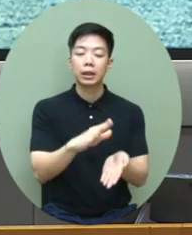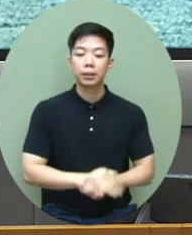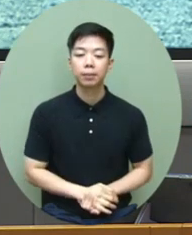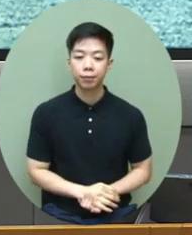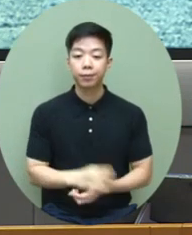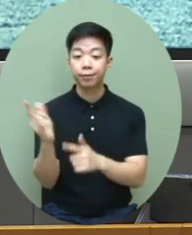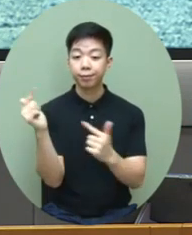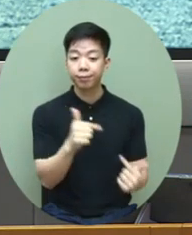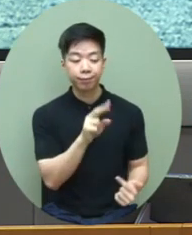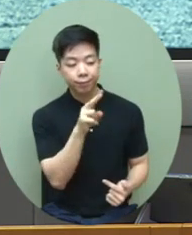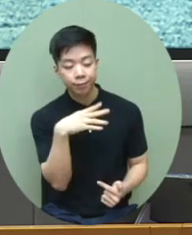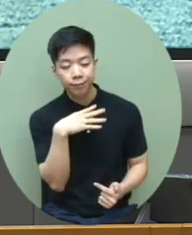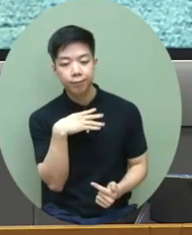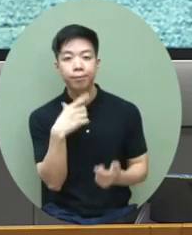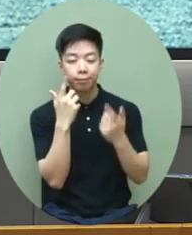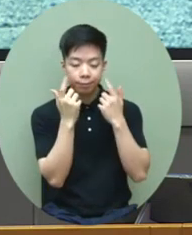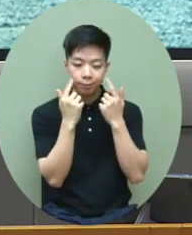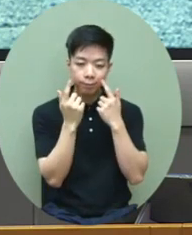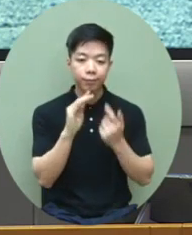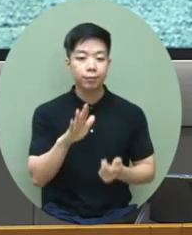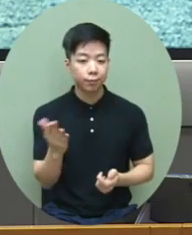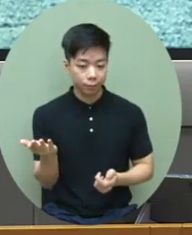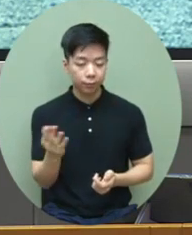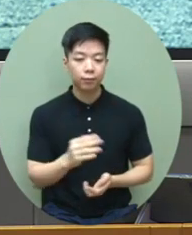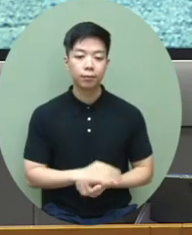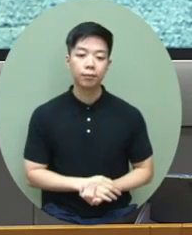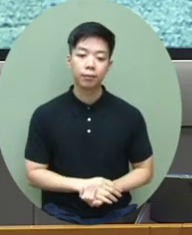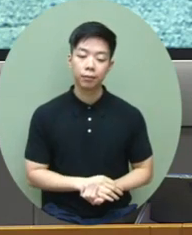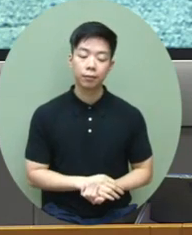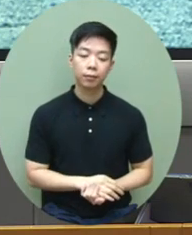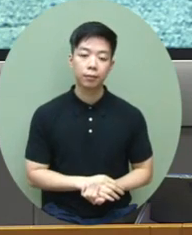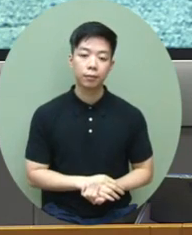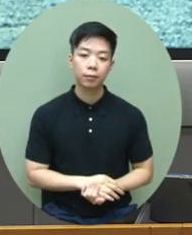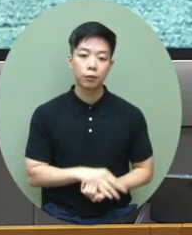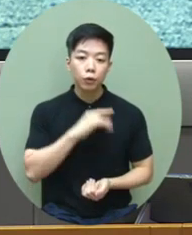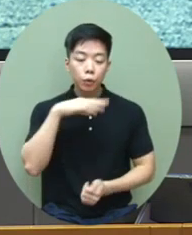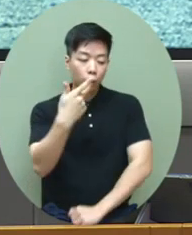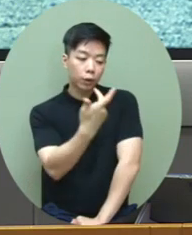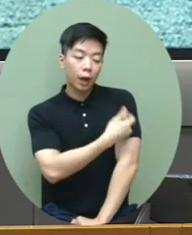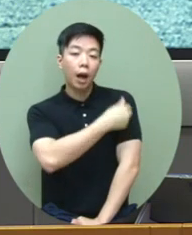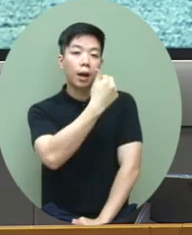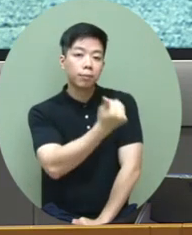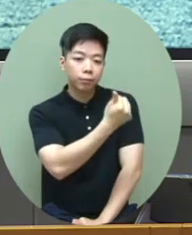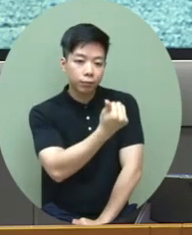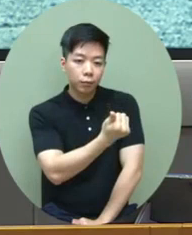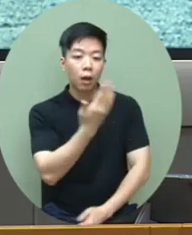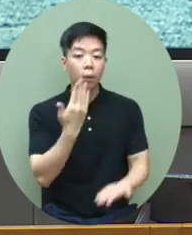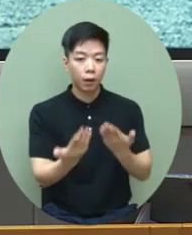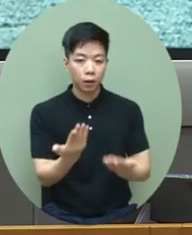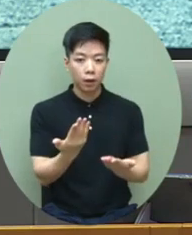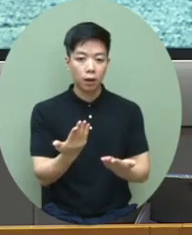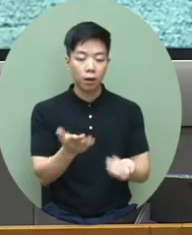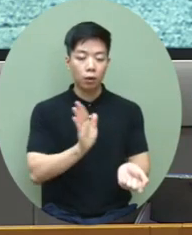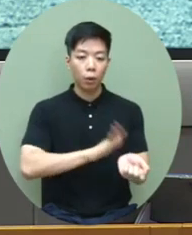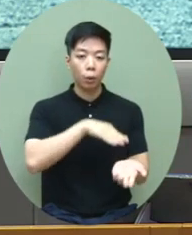繼續觀察啦。咁但係應該都會對嗰、那個即係如果打齊針或者係曾經試過感